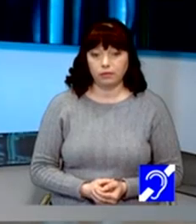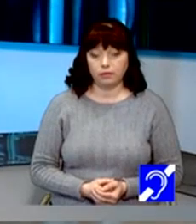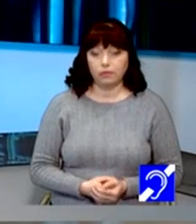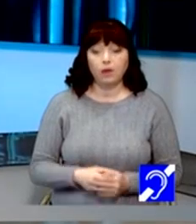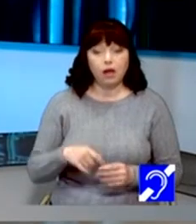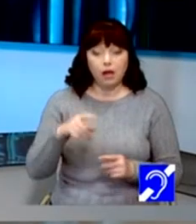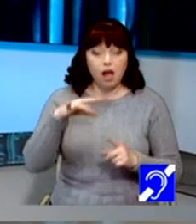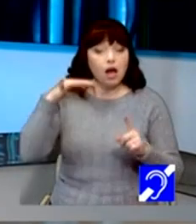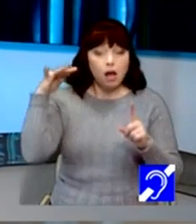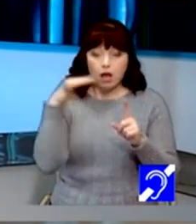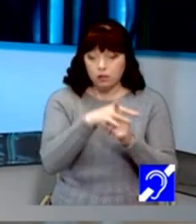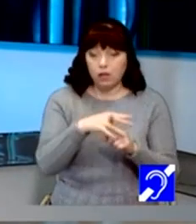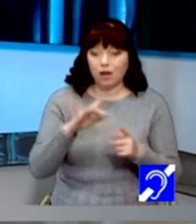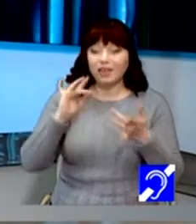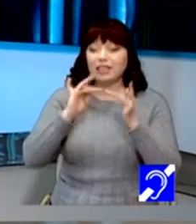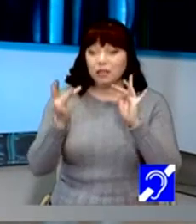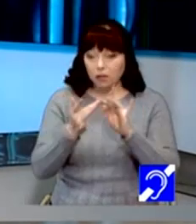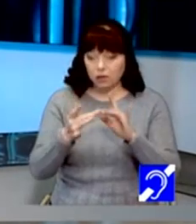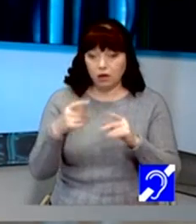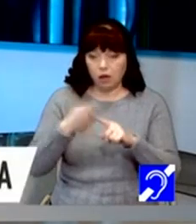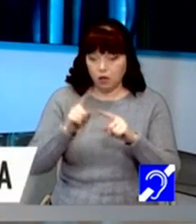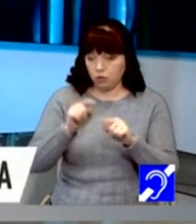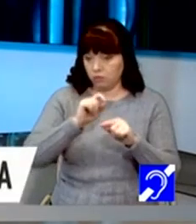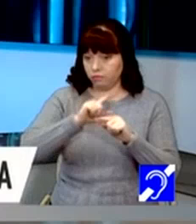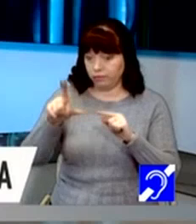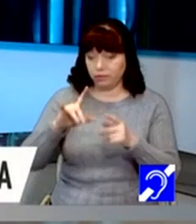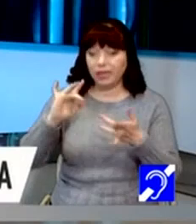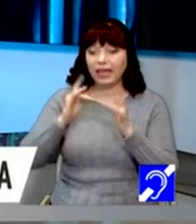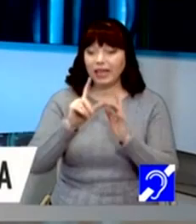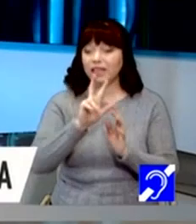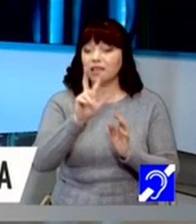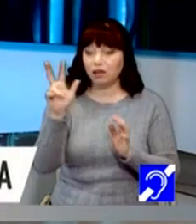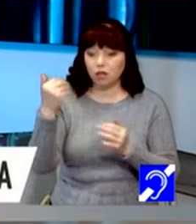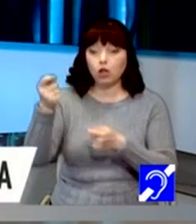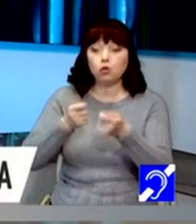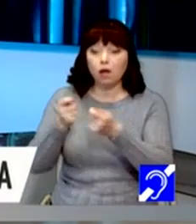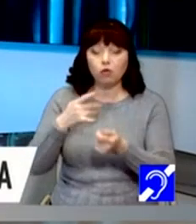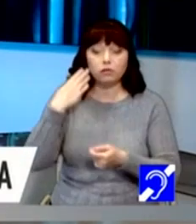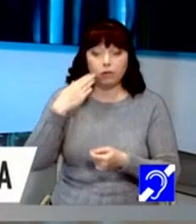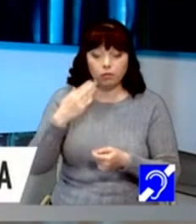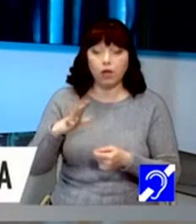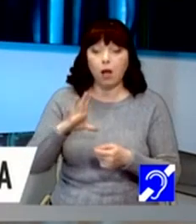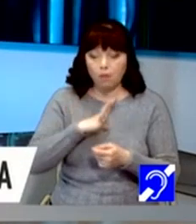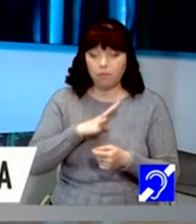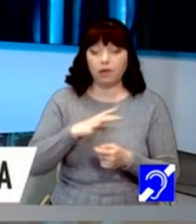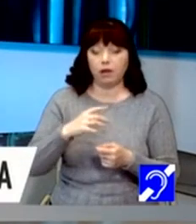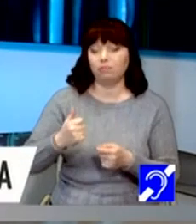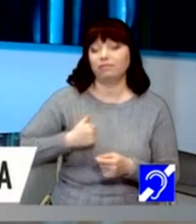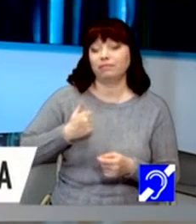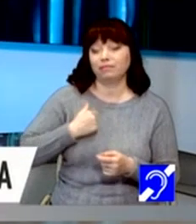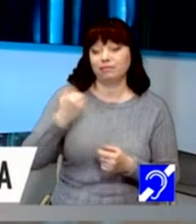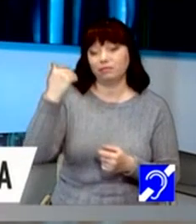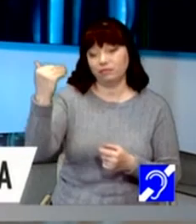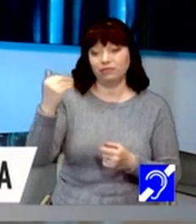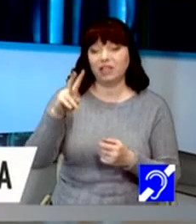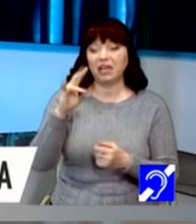atacurile cibernetice declanșate asupra unora dintre saituri de autorităților din România au fost revendicat de Gruparea infracțională